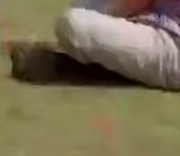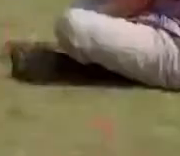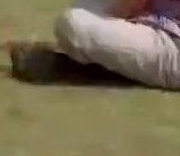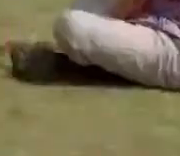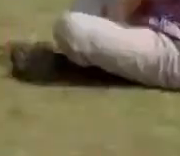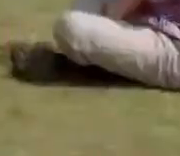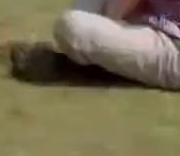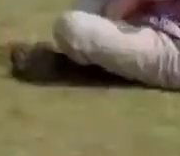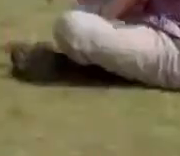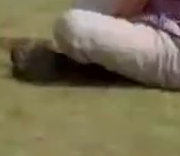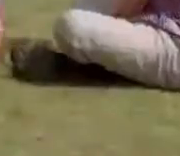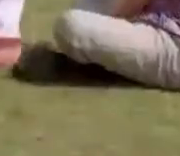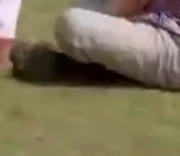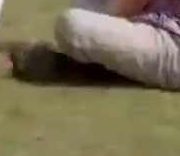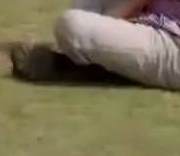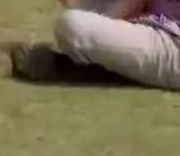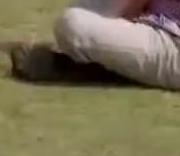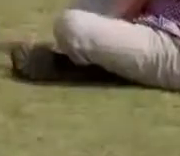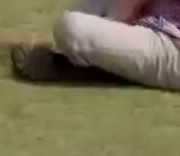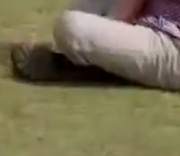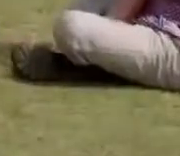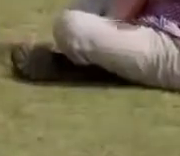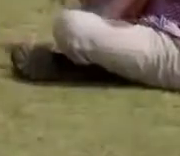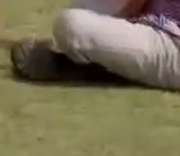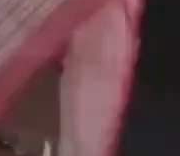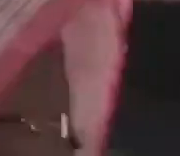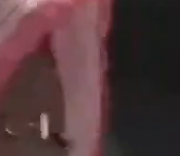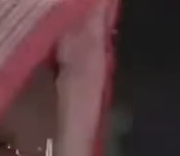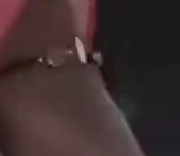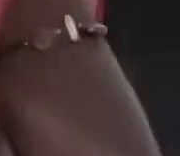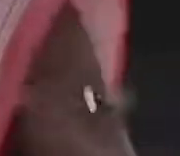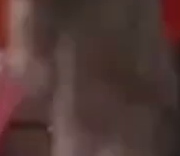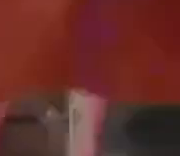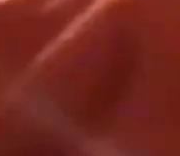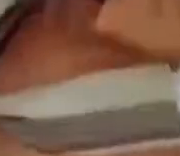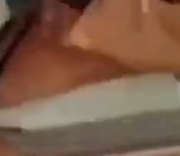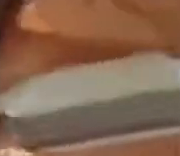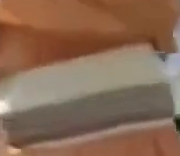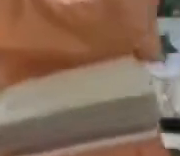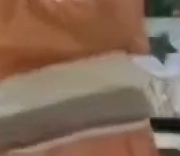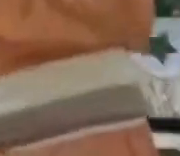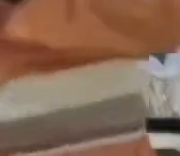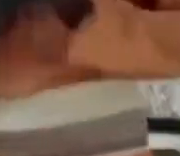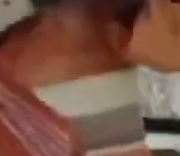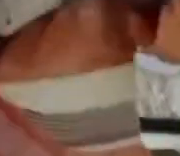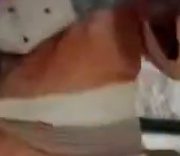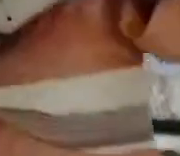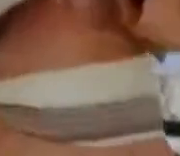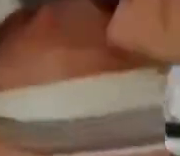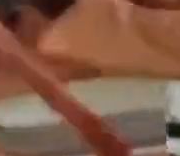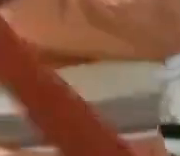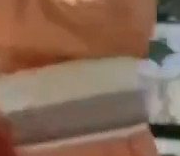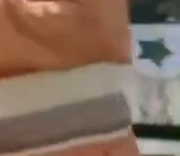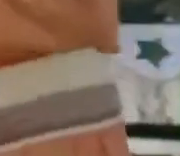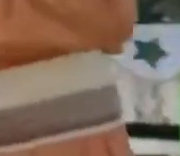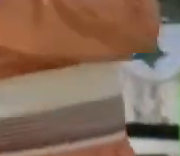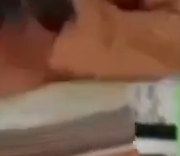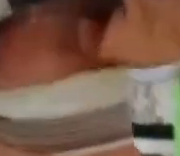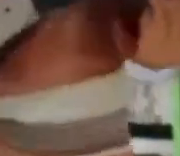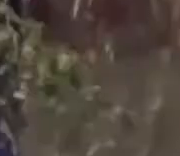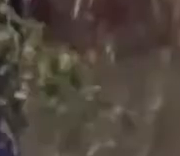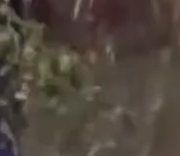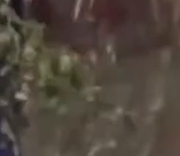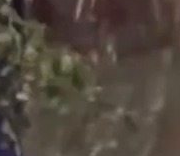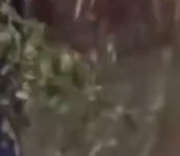জিওএনজিও সবাই মিলে করব বাস্তবায়ন, বিপদে আপদে সবাই, বিপদে আপদে সবাই, বিপদে